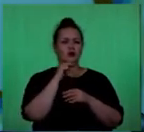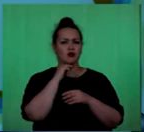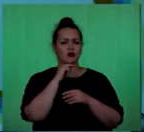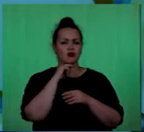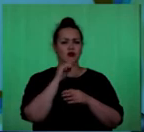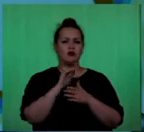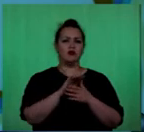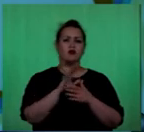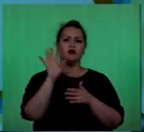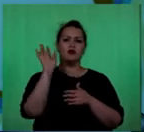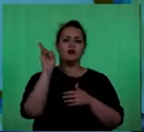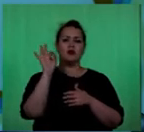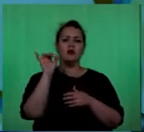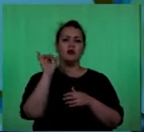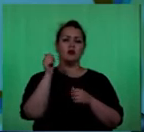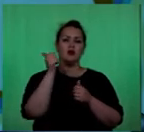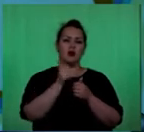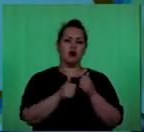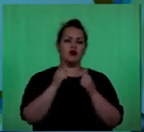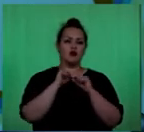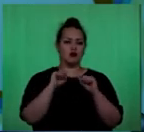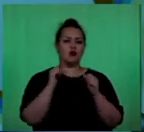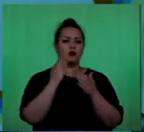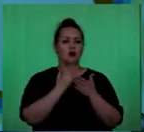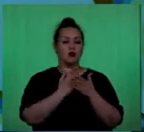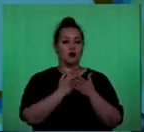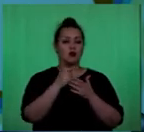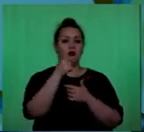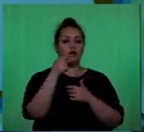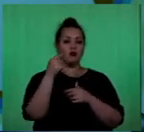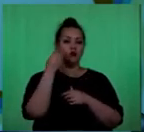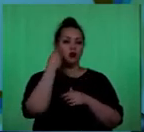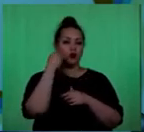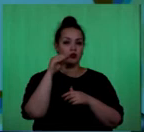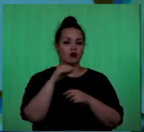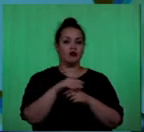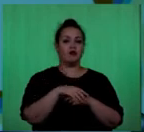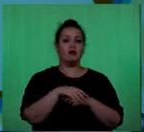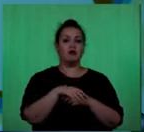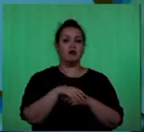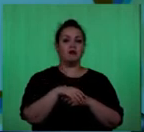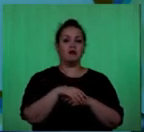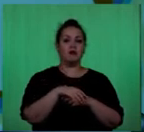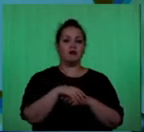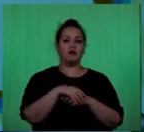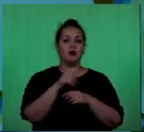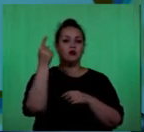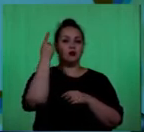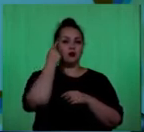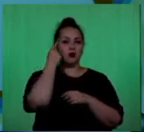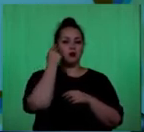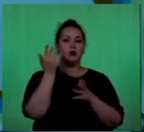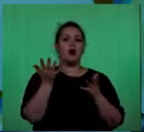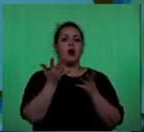но у каждого героя есть и отрицательные качества давайте подумаем